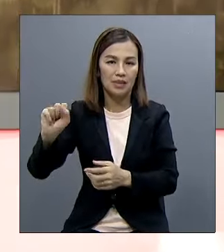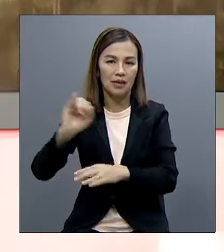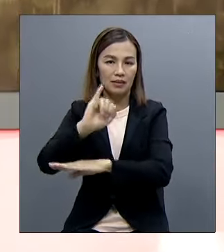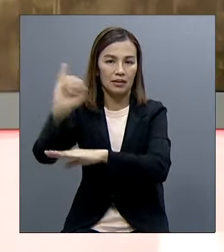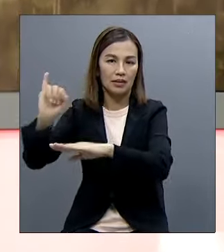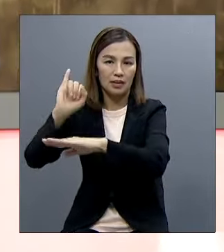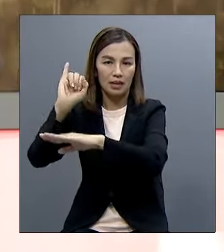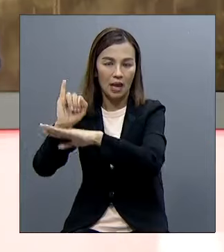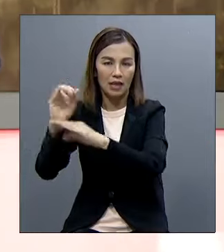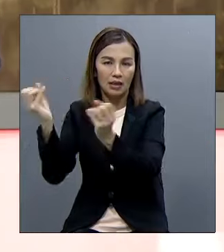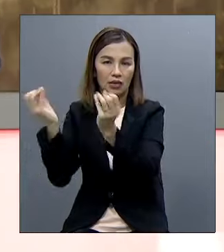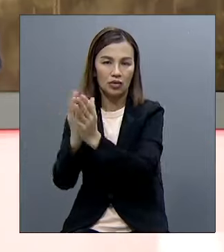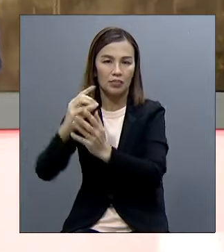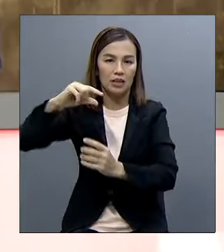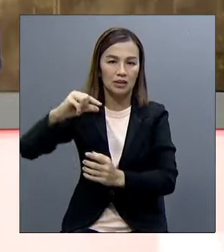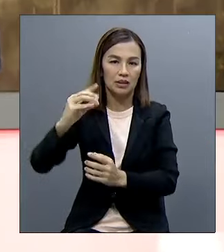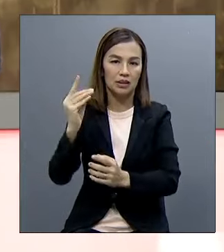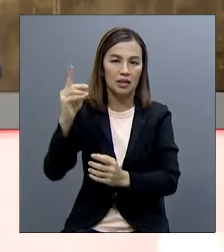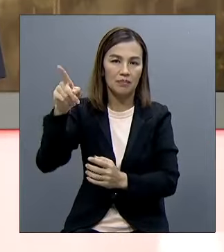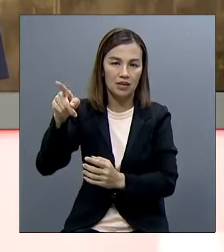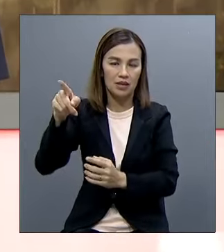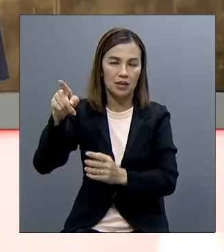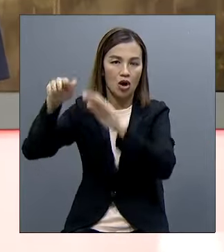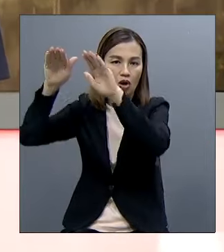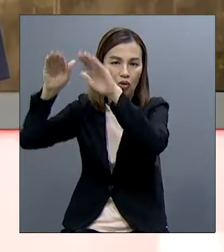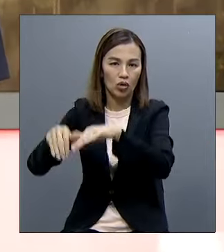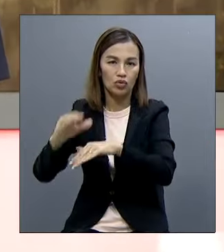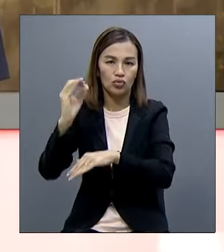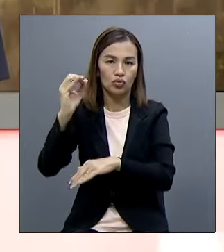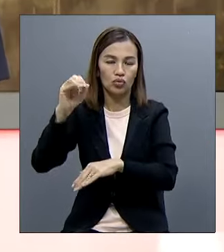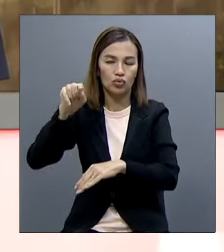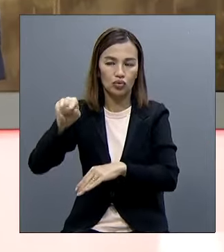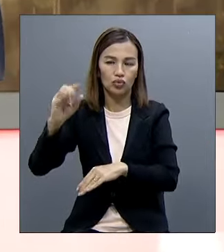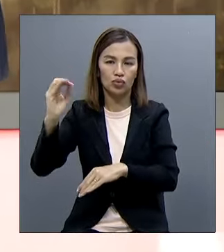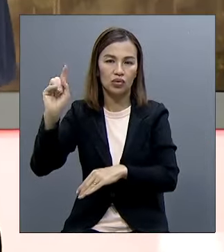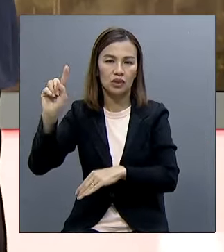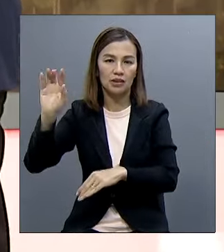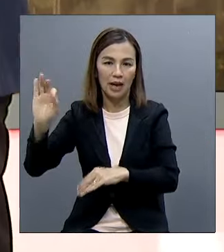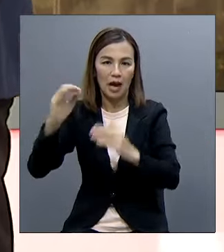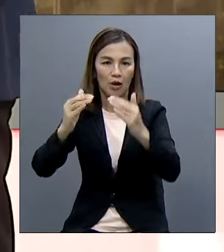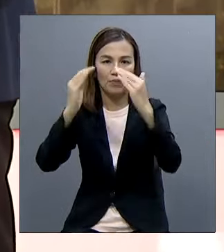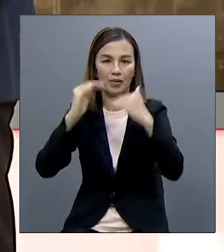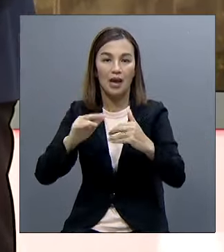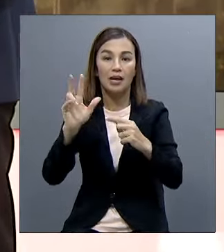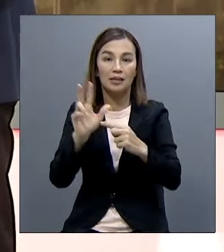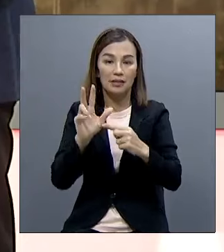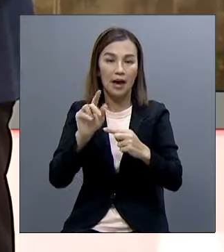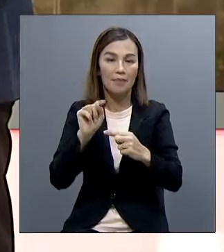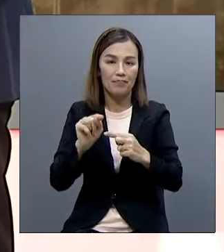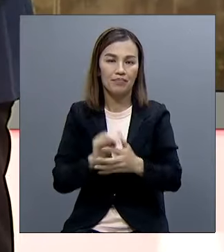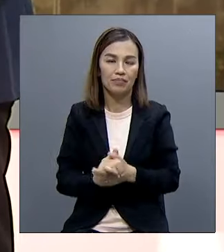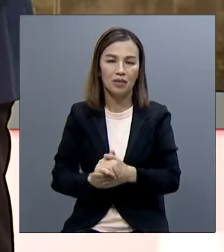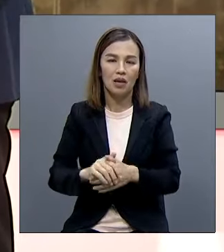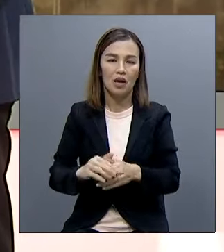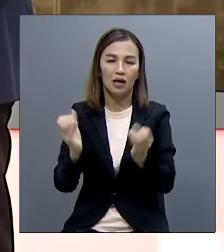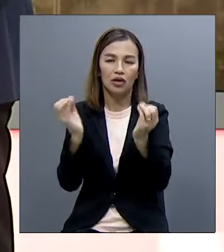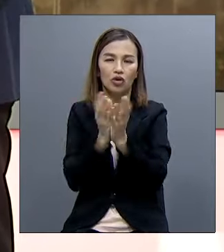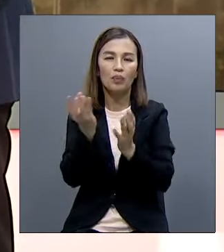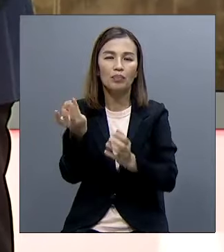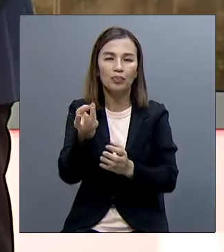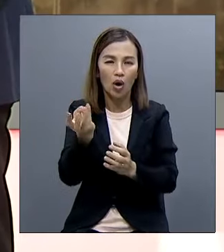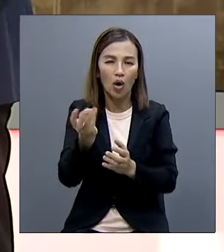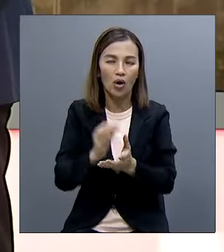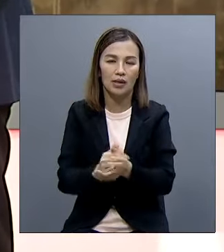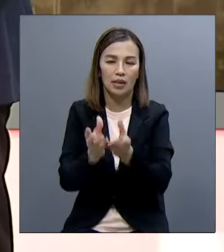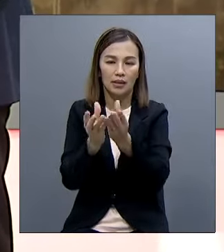ค่ะกระทบต่อ GDPให้ลดลงร้อยละ 0.019นะคะและกรณีที่ 3ค่ะได้รับผลกระทบน้อยที่สุดนะคะคือมีพื้นที่